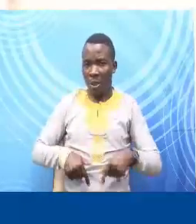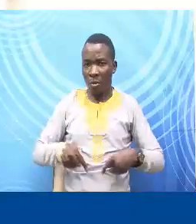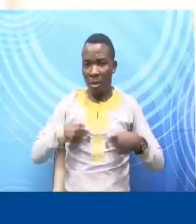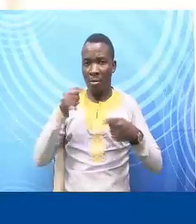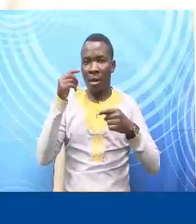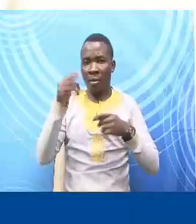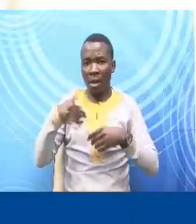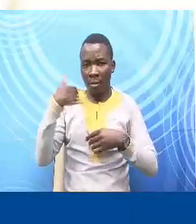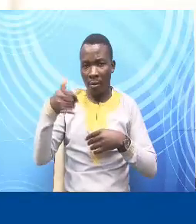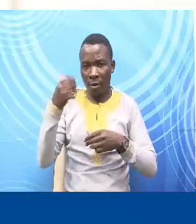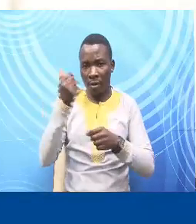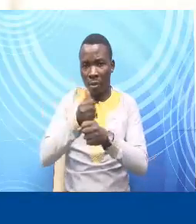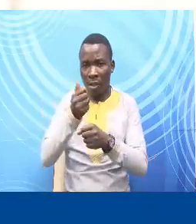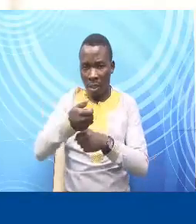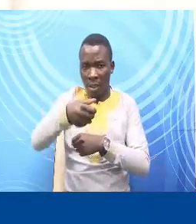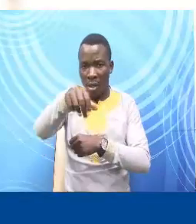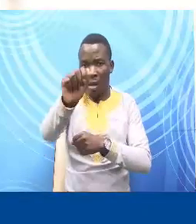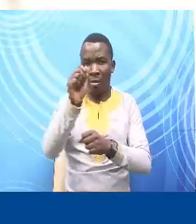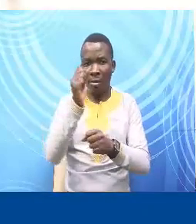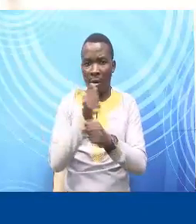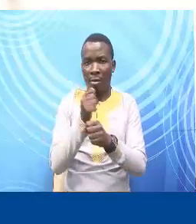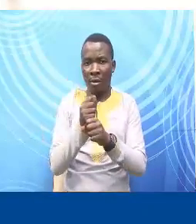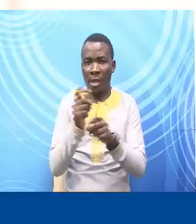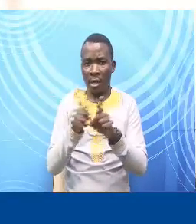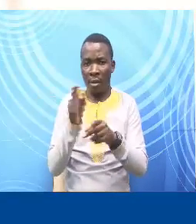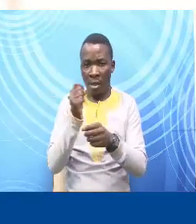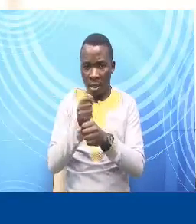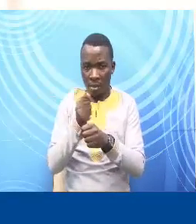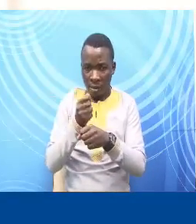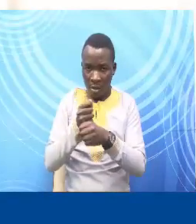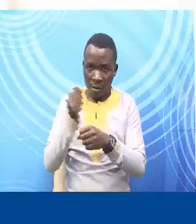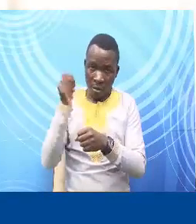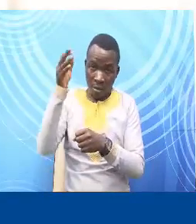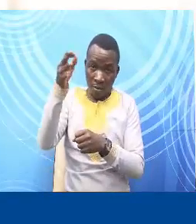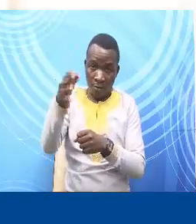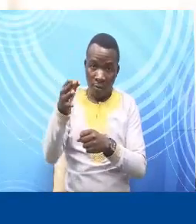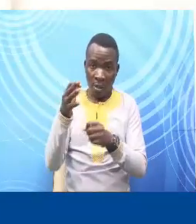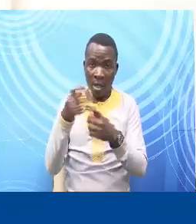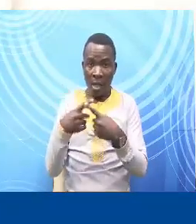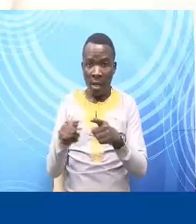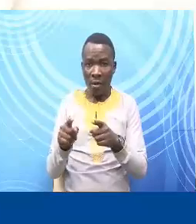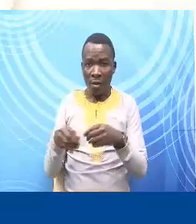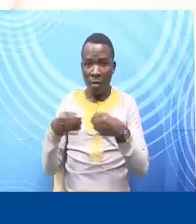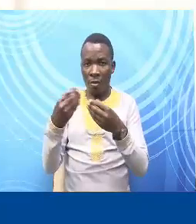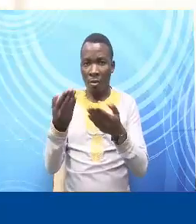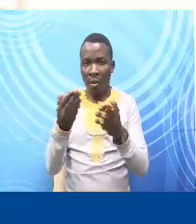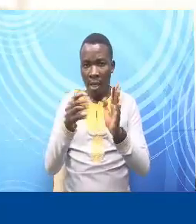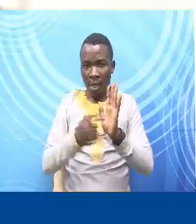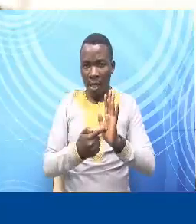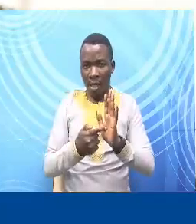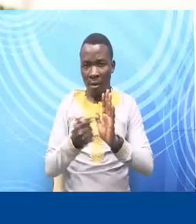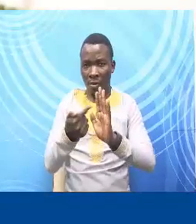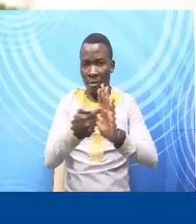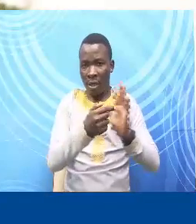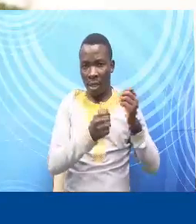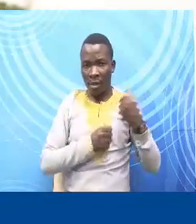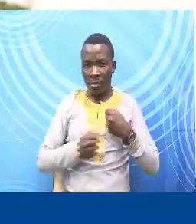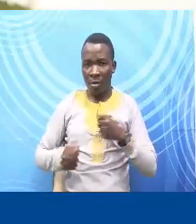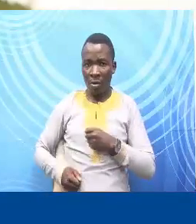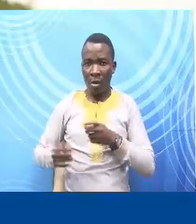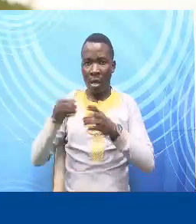bwabo mu kazi bakora nako bazakora mu gihe kiri imbere tugenda tubaha n'ingero tubereka ko n'ubutwari muri